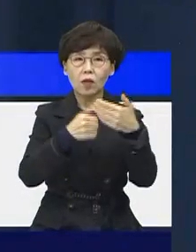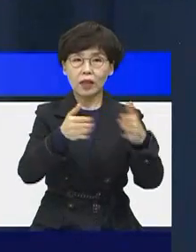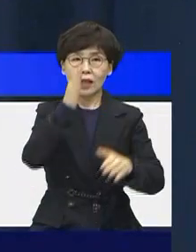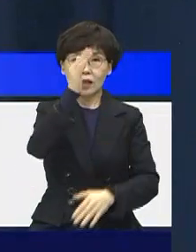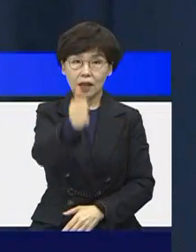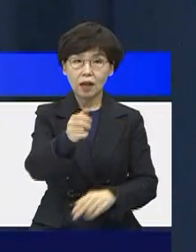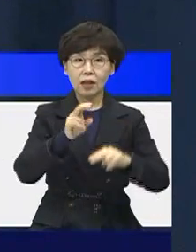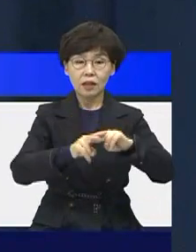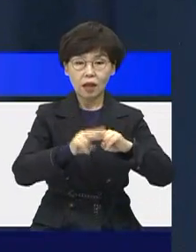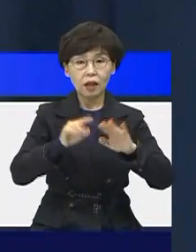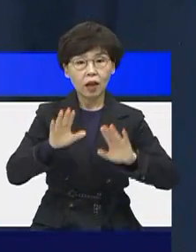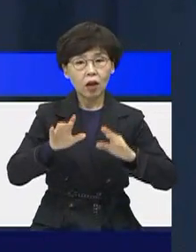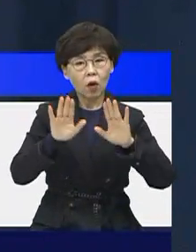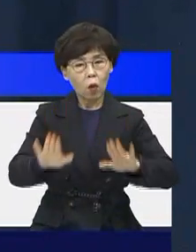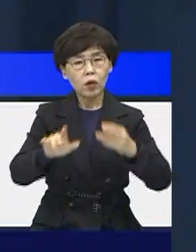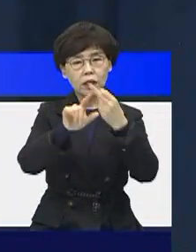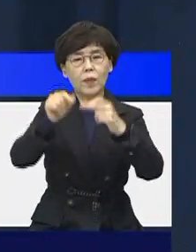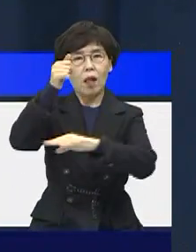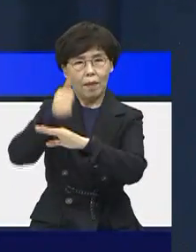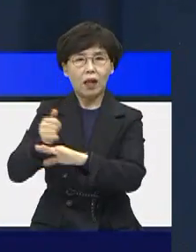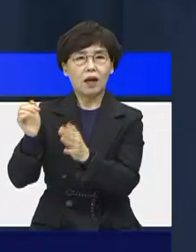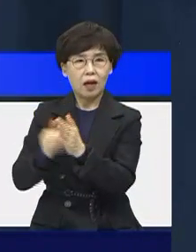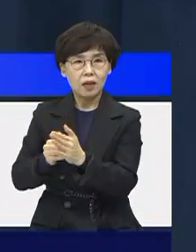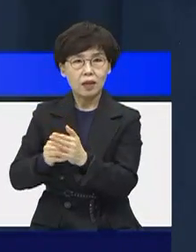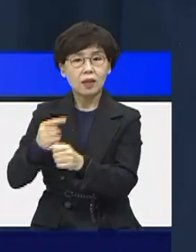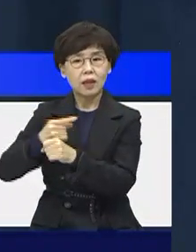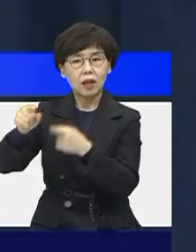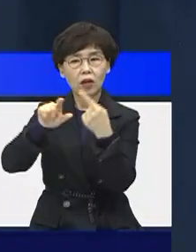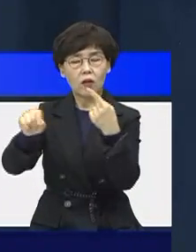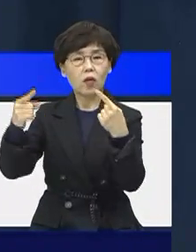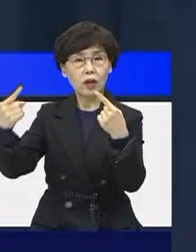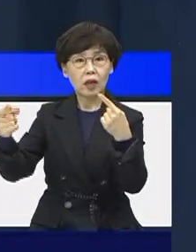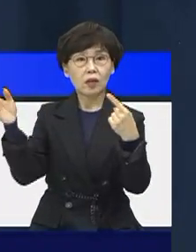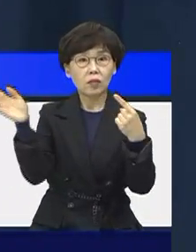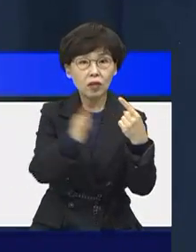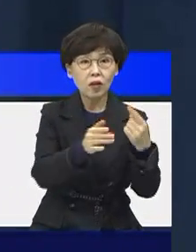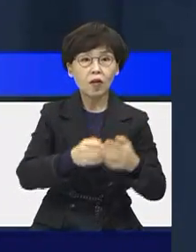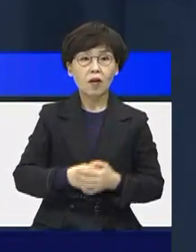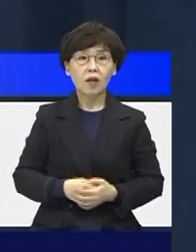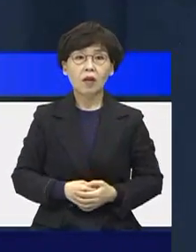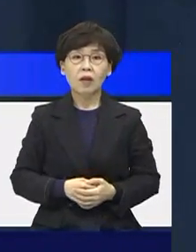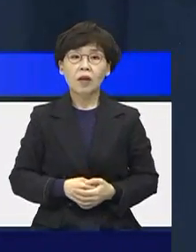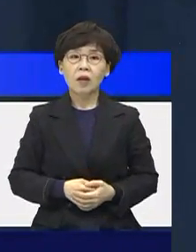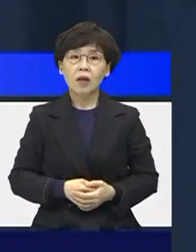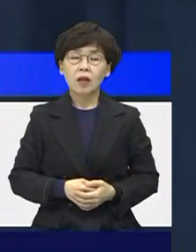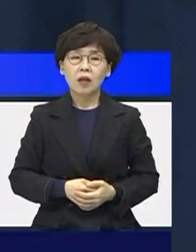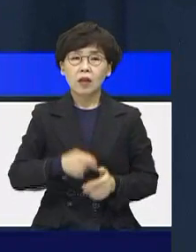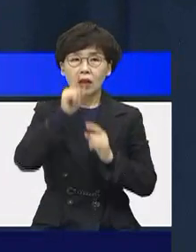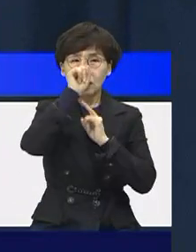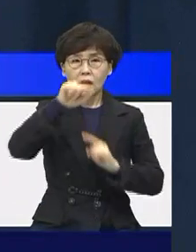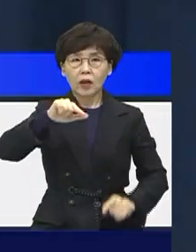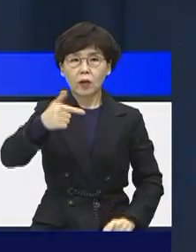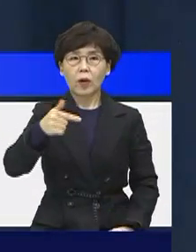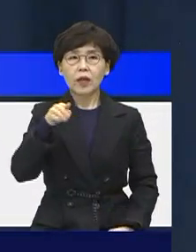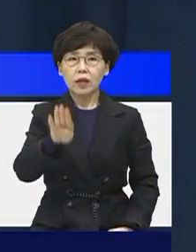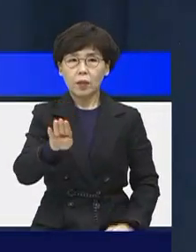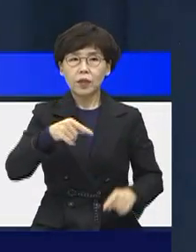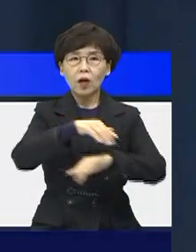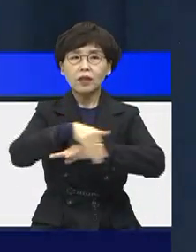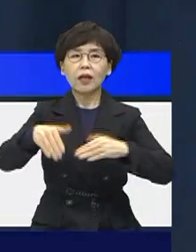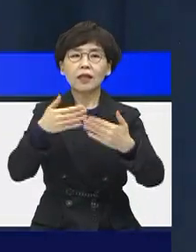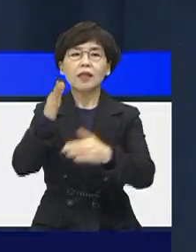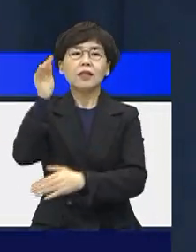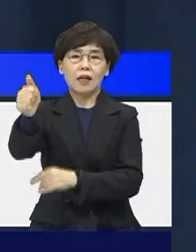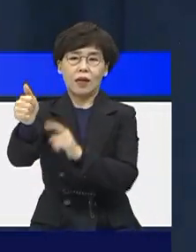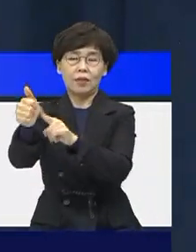비서실장직을 금년 말까지만 하고 내년 1월 1일부터는 이관섭